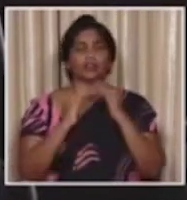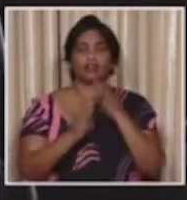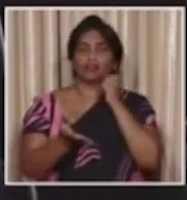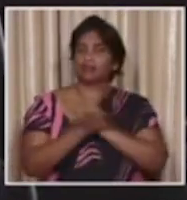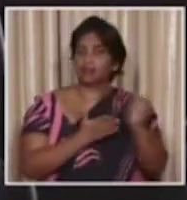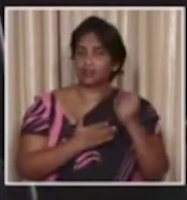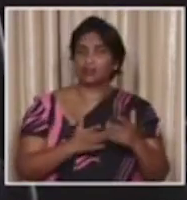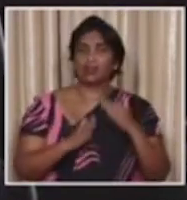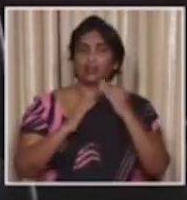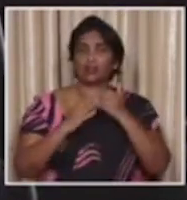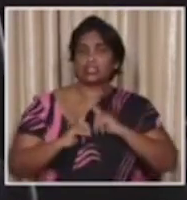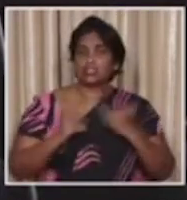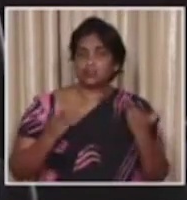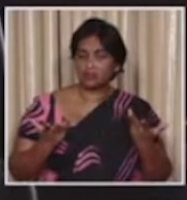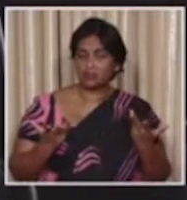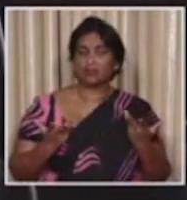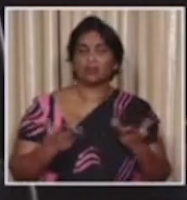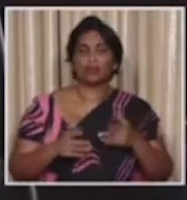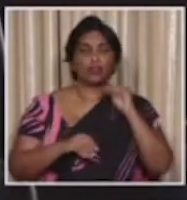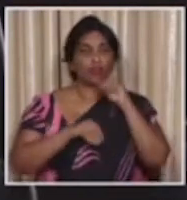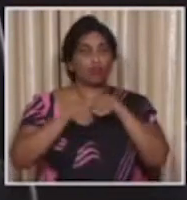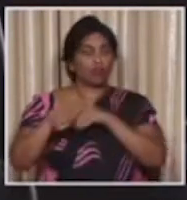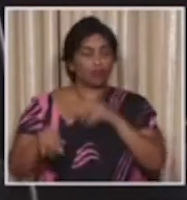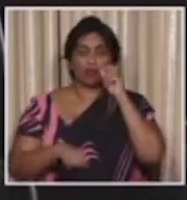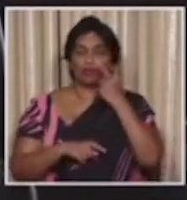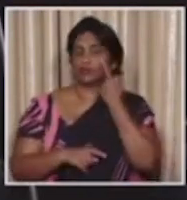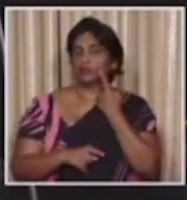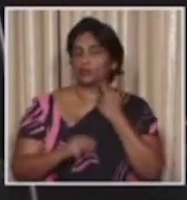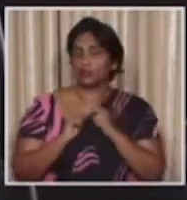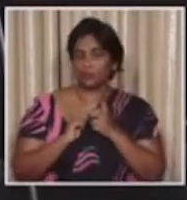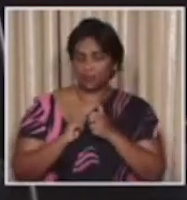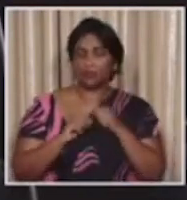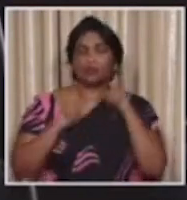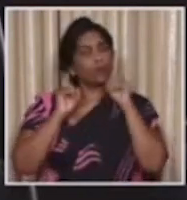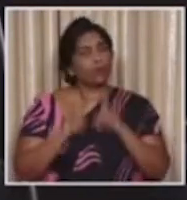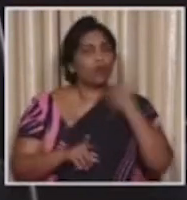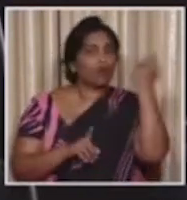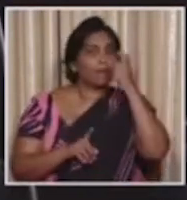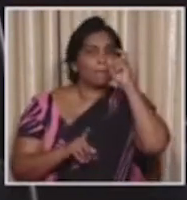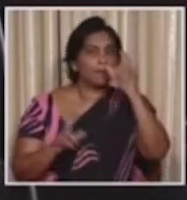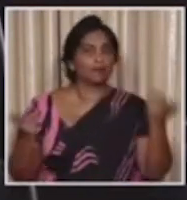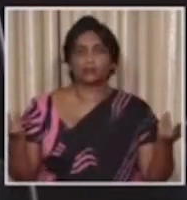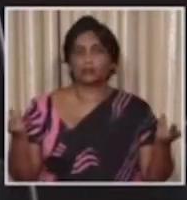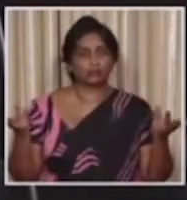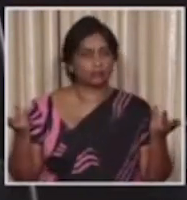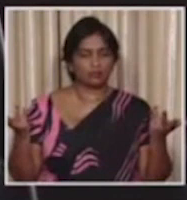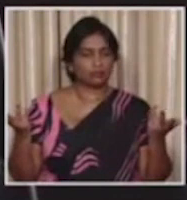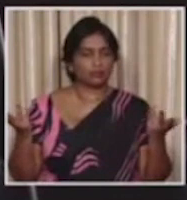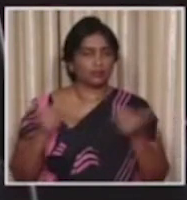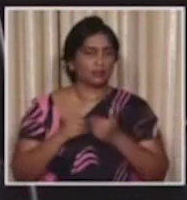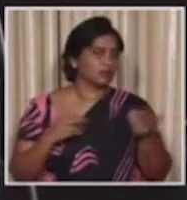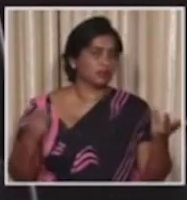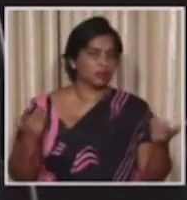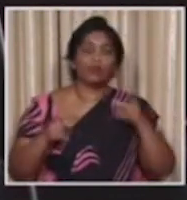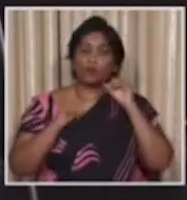කුඩු කරනවා ගොවියන් ජීවත් වෙන විදියක් නැහැ ගොවියෝන්ගේ ආ ගොවියෝ අසරණ තත්ත්වෙටපත් වෙලා ඉතින් මේව හොයන්න බලන කෙනෙක් නැහැ ඔබතුමාගේ කාලය